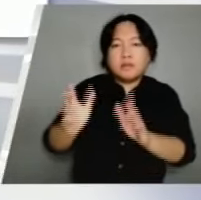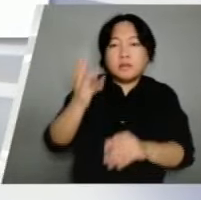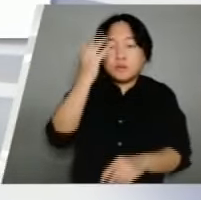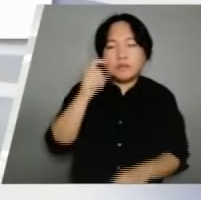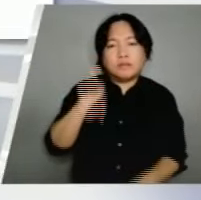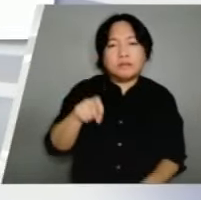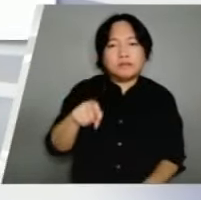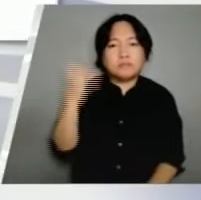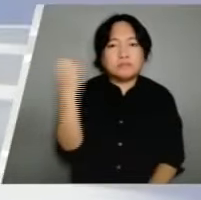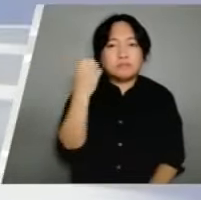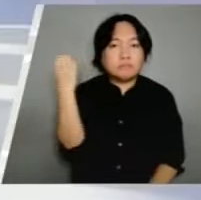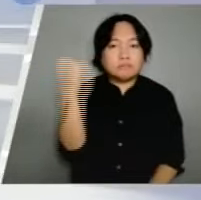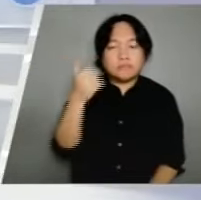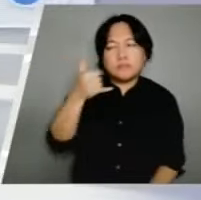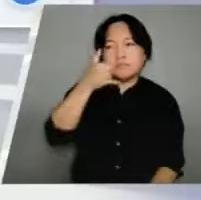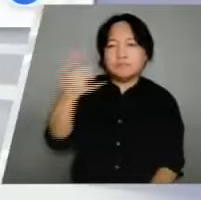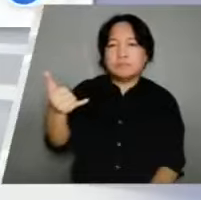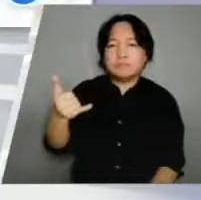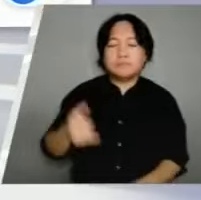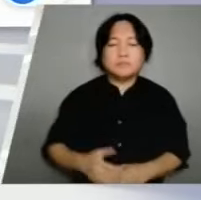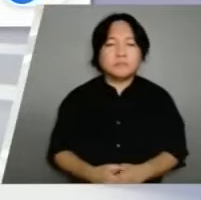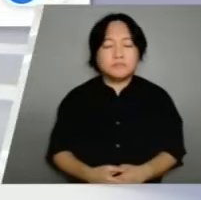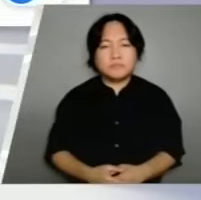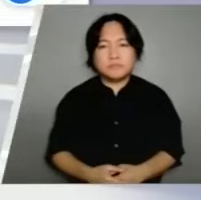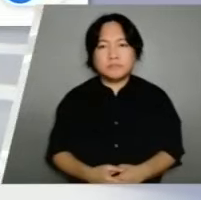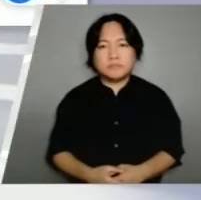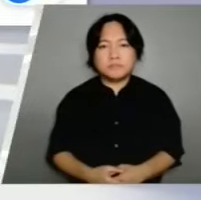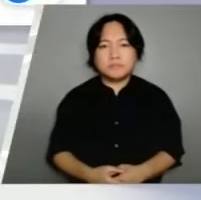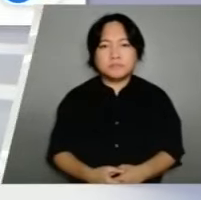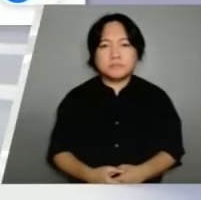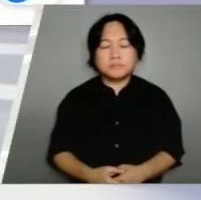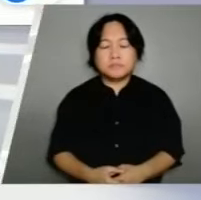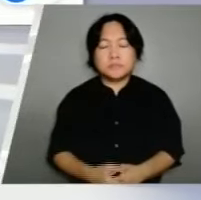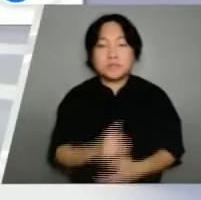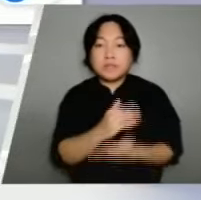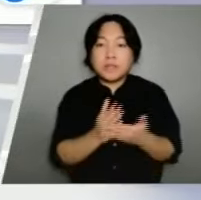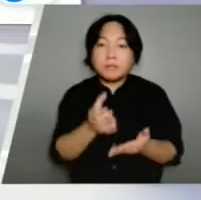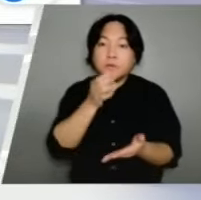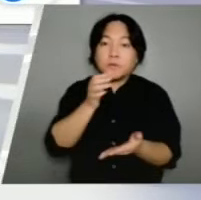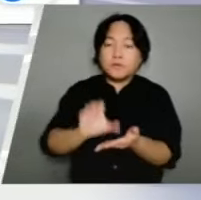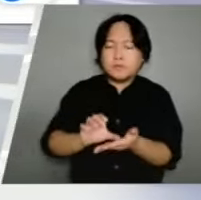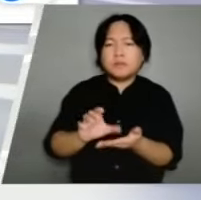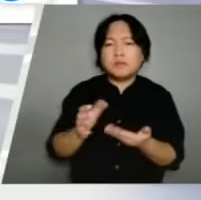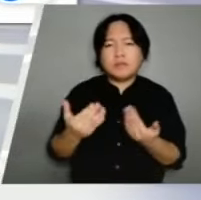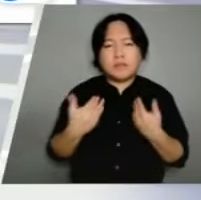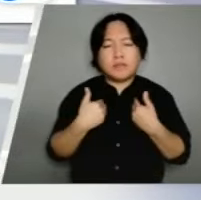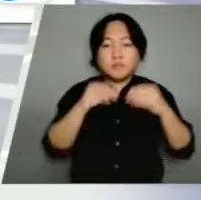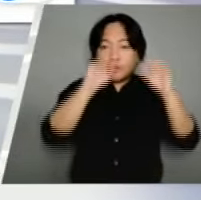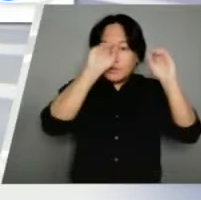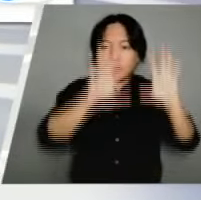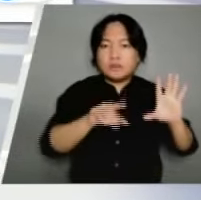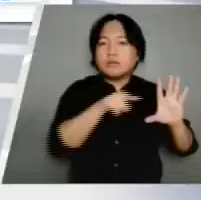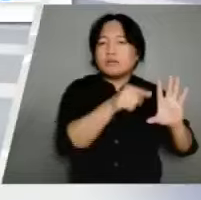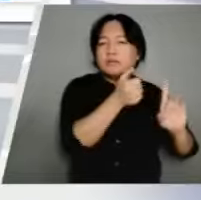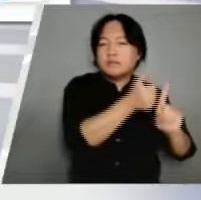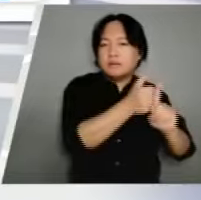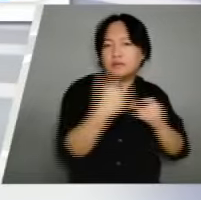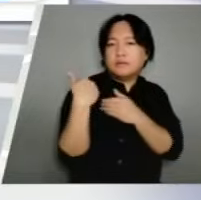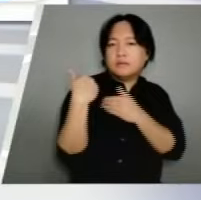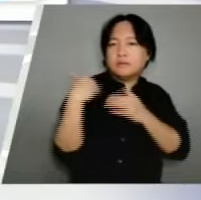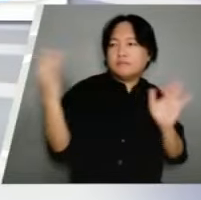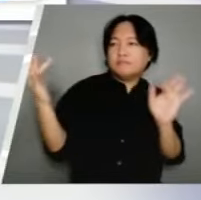tuwing may emergency. Habang sabi ng isa, may ibang paraan naman ng mga guro na makontakt ang pamilya ng